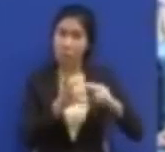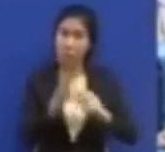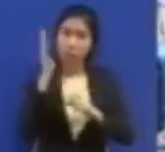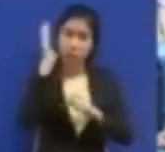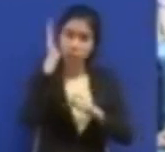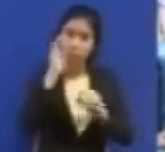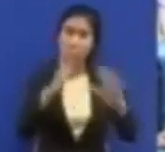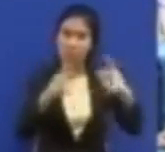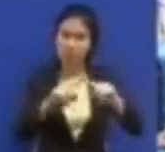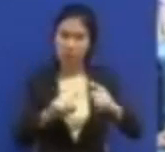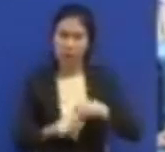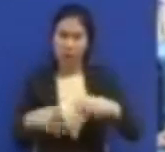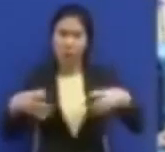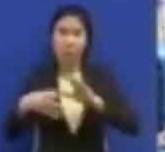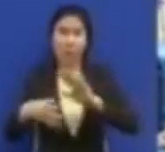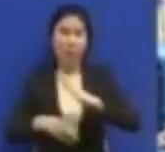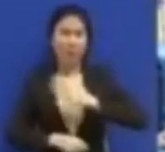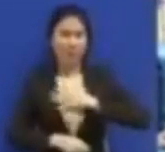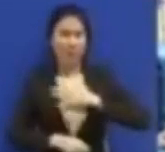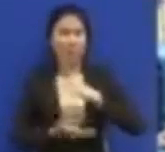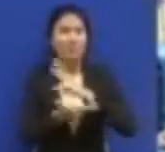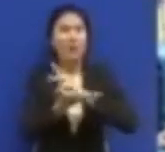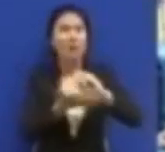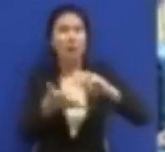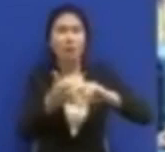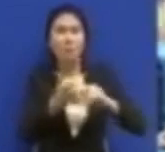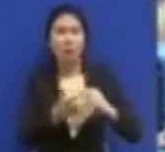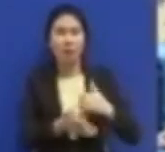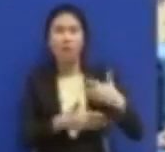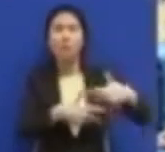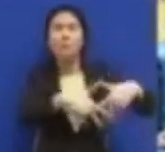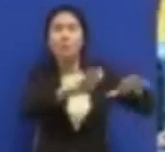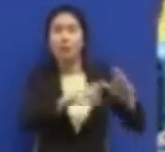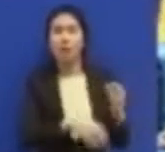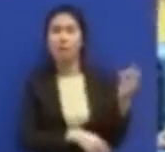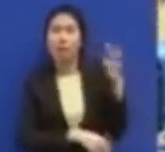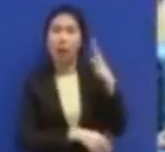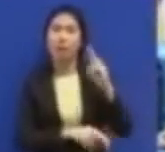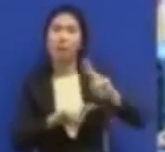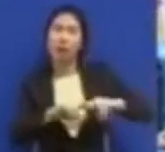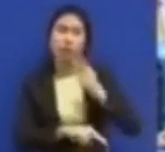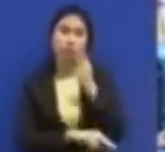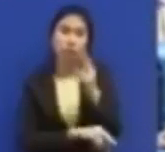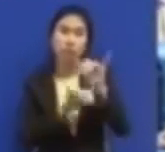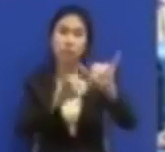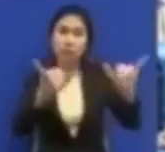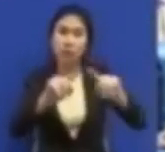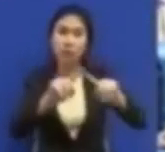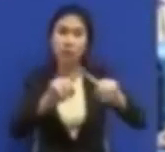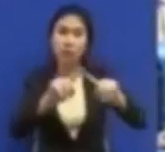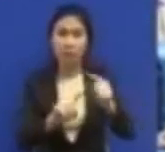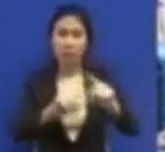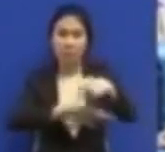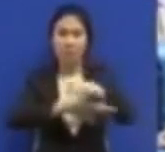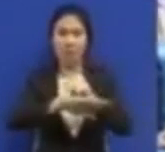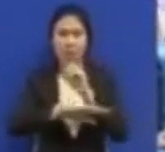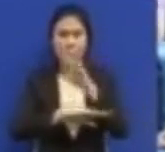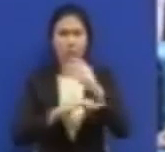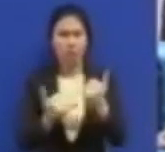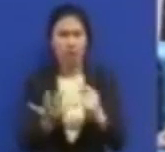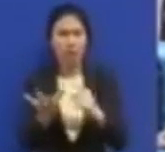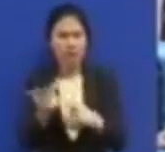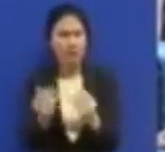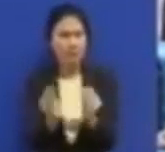มีมารยาทพอที่จะปล่อยให้เขาอภิปรายตามความเห็นของท่านประธานแต่ข้อที่จริงแล้วท่านประธานบอกว่าเรานับคะแนนกันได้